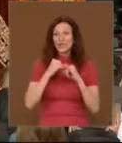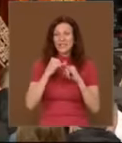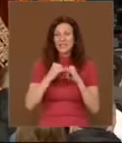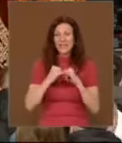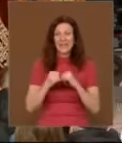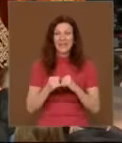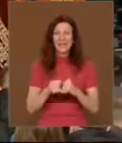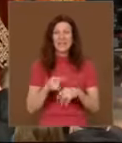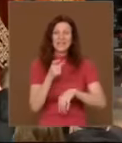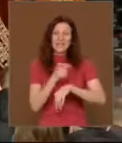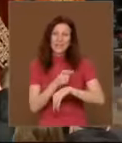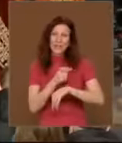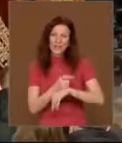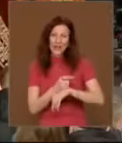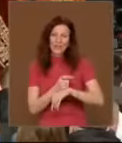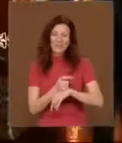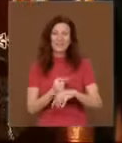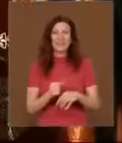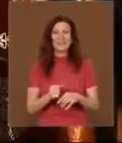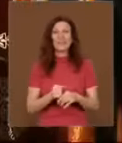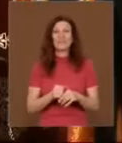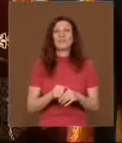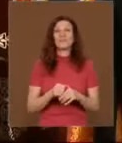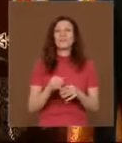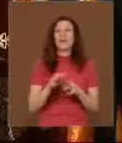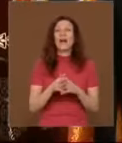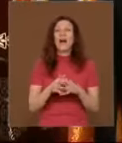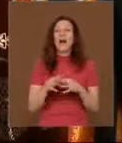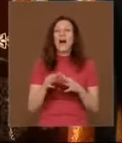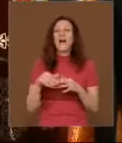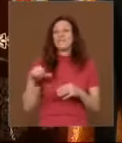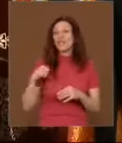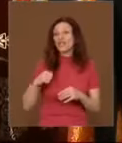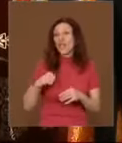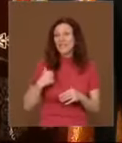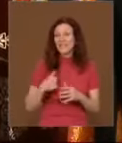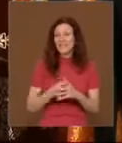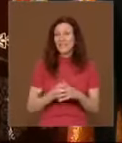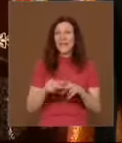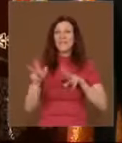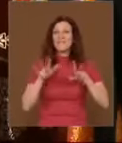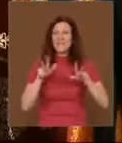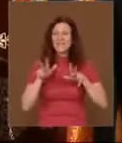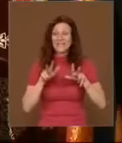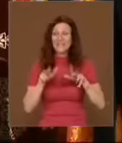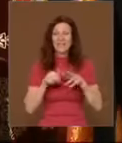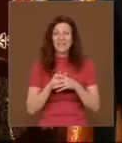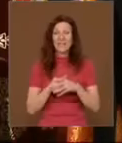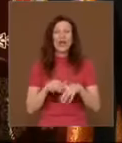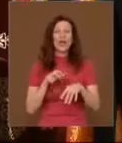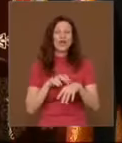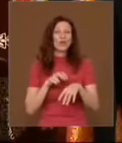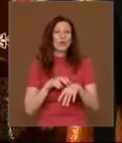Наум, Старозагорски митрополит Киприян, Врачански митрополит Григорий, Видински митрополит Даниил,